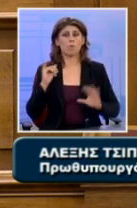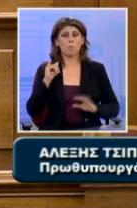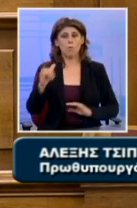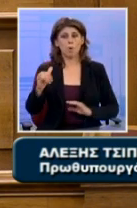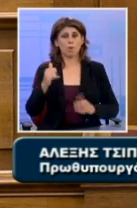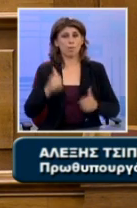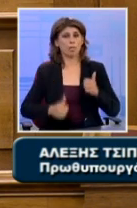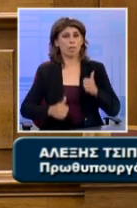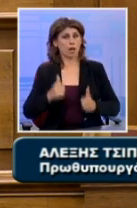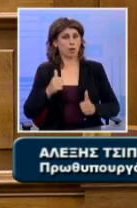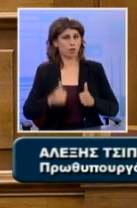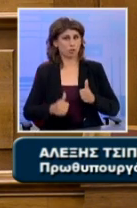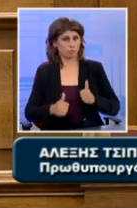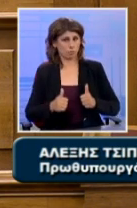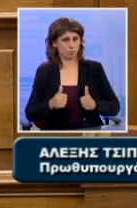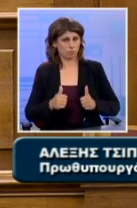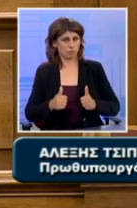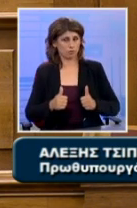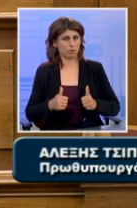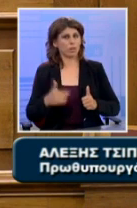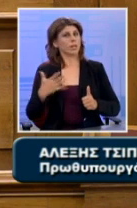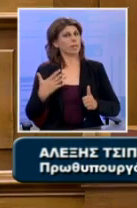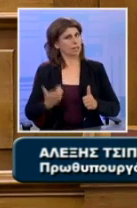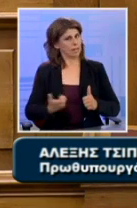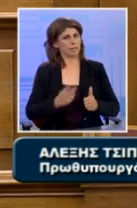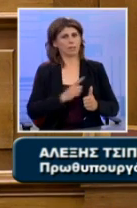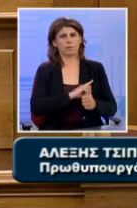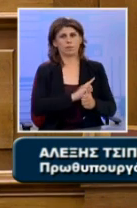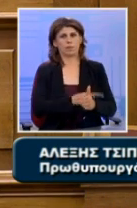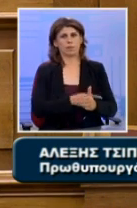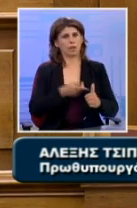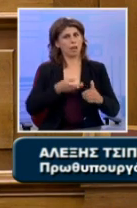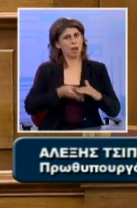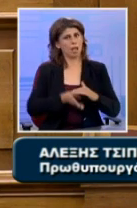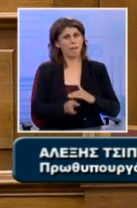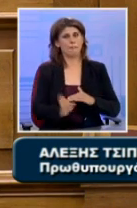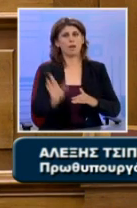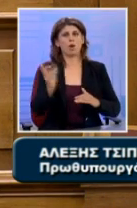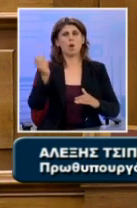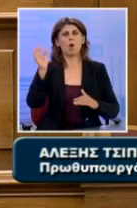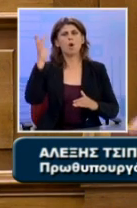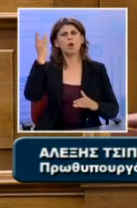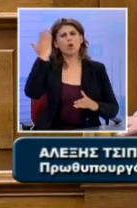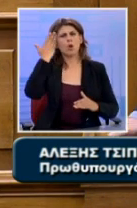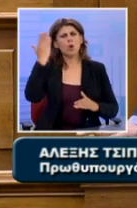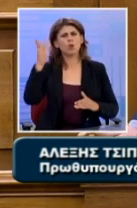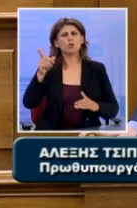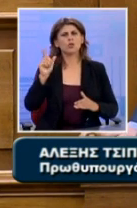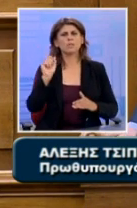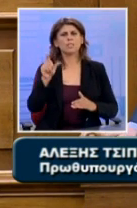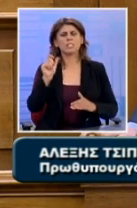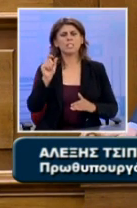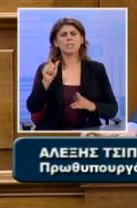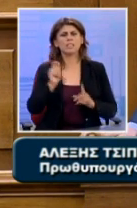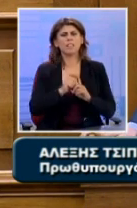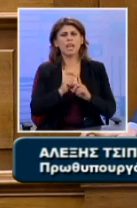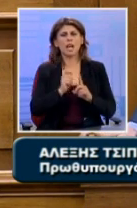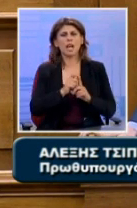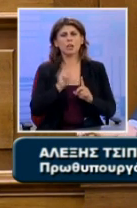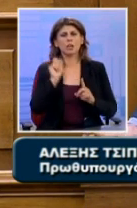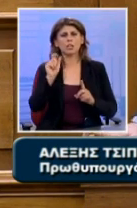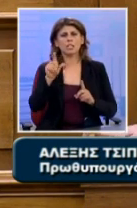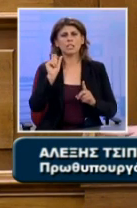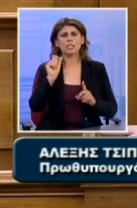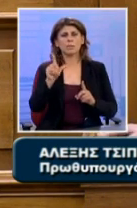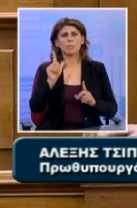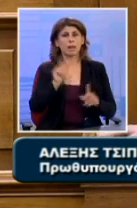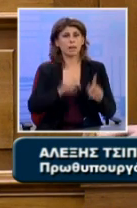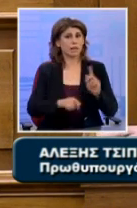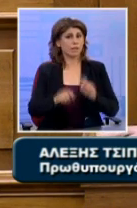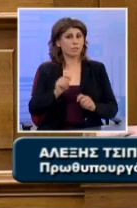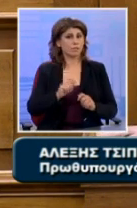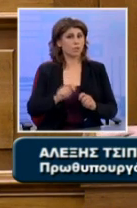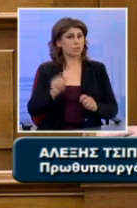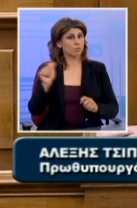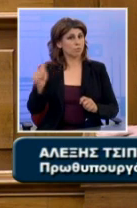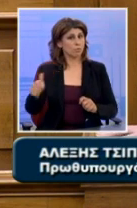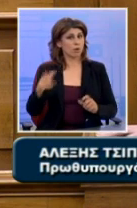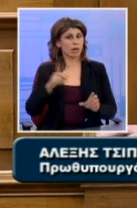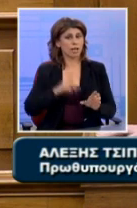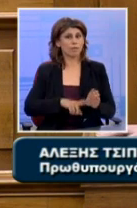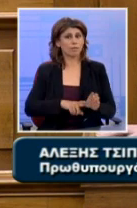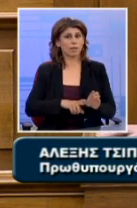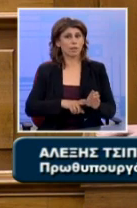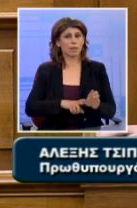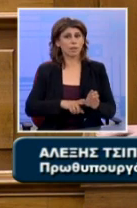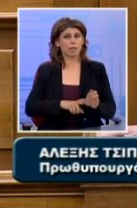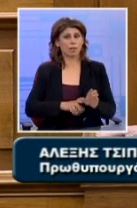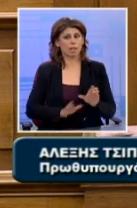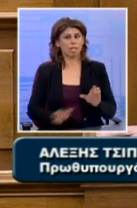διαγωνισμό, να έχουν τη δυνατότητα να περάσουν χωρίς κόστος στο ψηφιακό σήμα, φτιάχνοντας μάλιστα ήδη μια εταιρεία